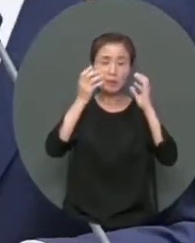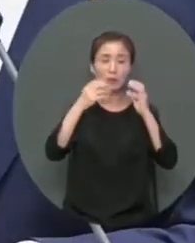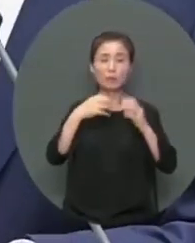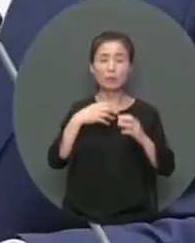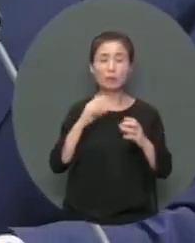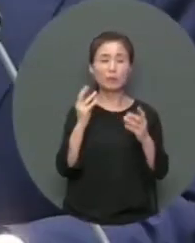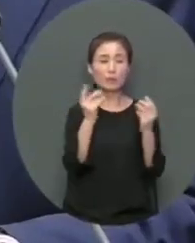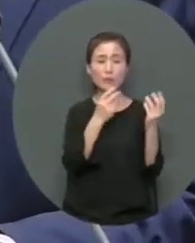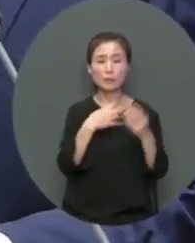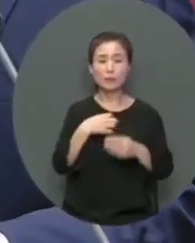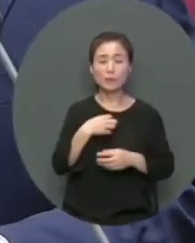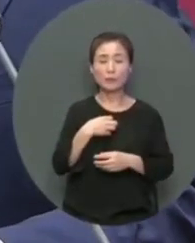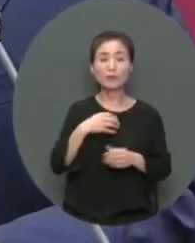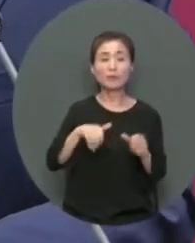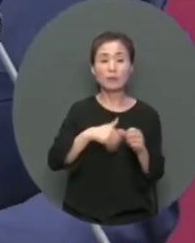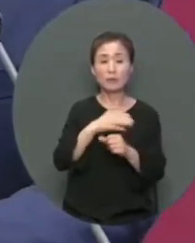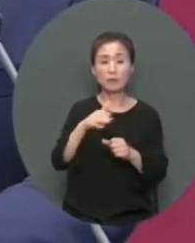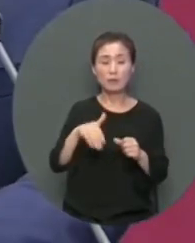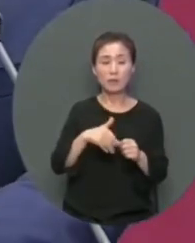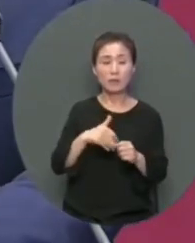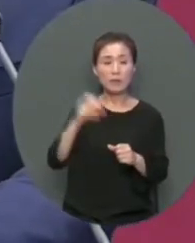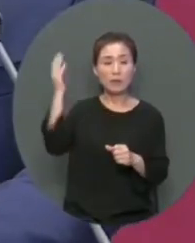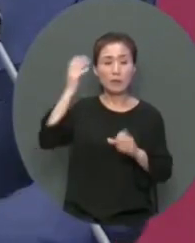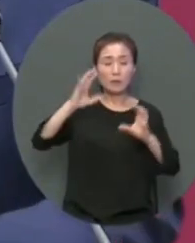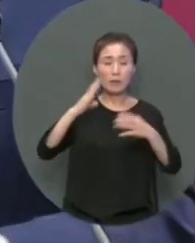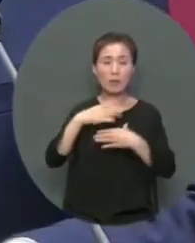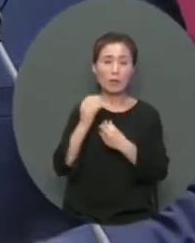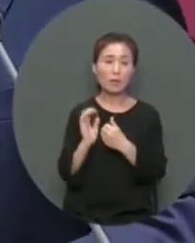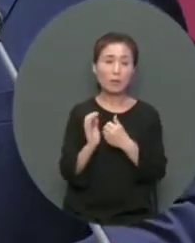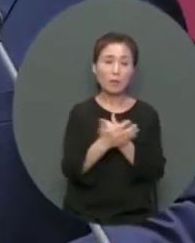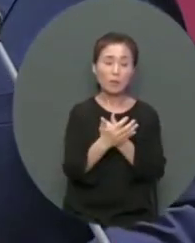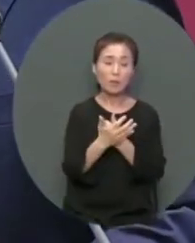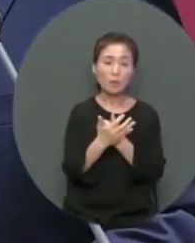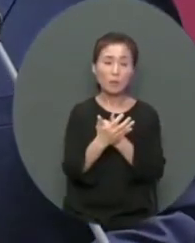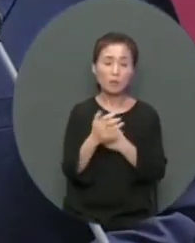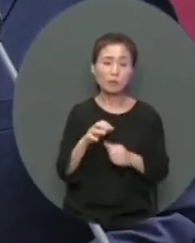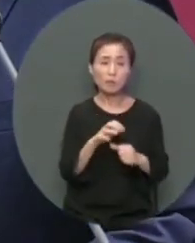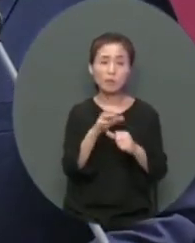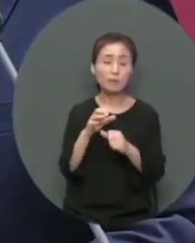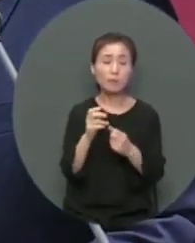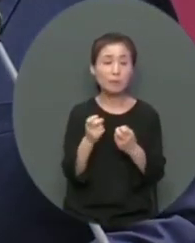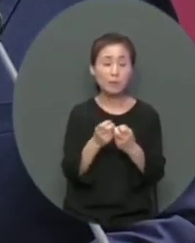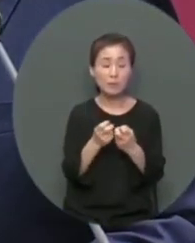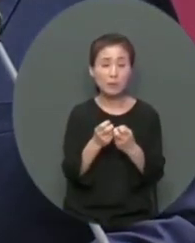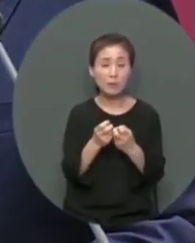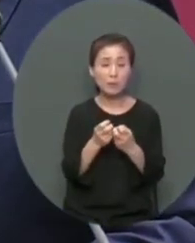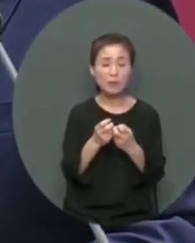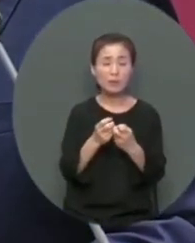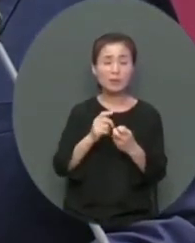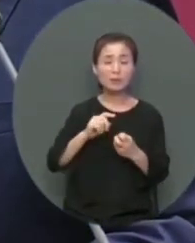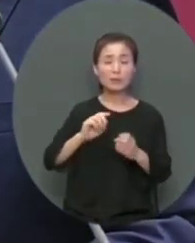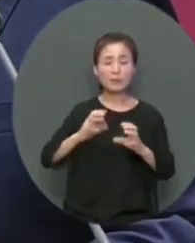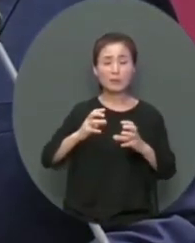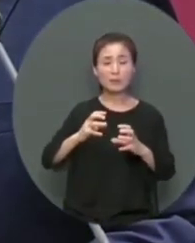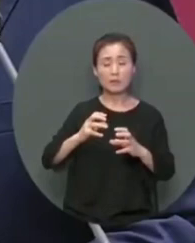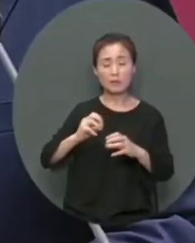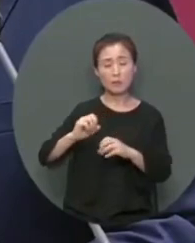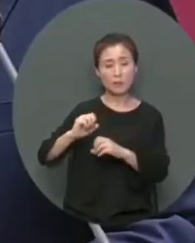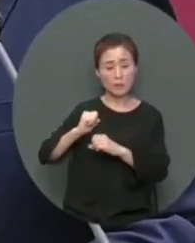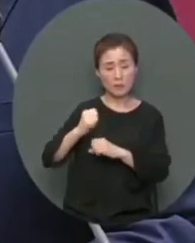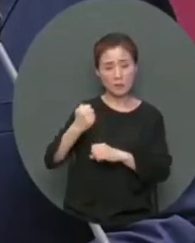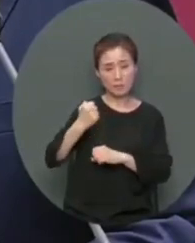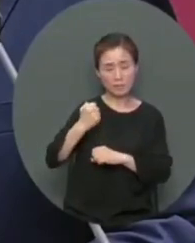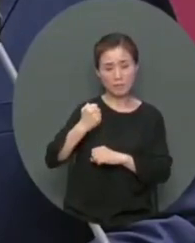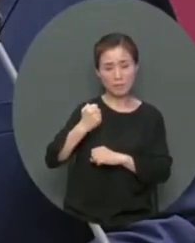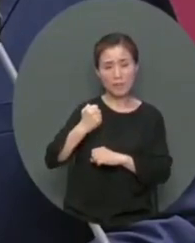있는 이런 상황에서 우리의 안보를 지키기 위해서는 자강이라든지 국방력의 강화라든지